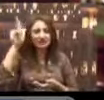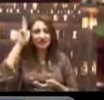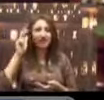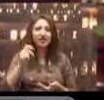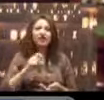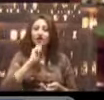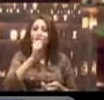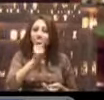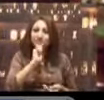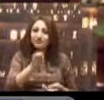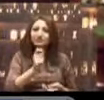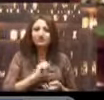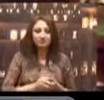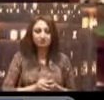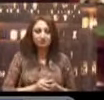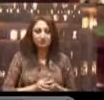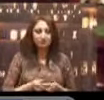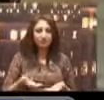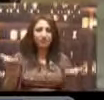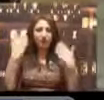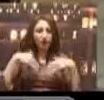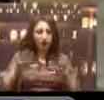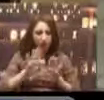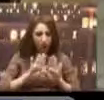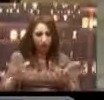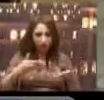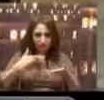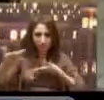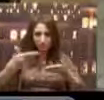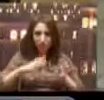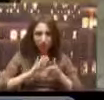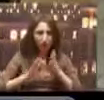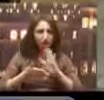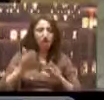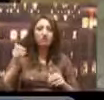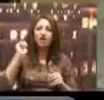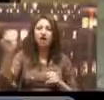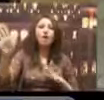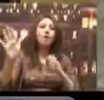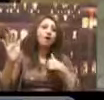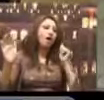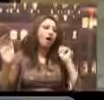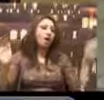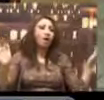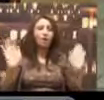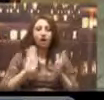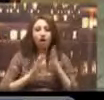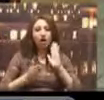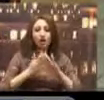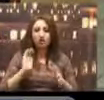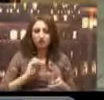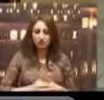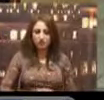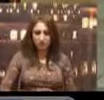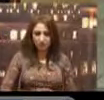حوار مع فنان وخلصنا الحوار وكل واحد فينا راح في اتجاهه، وكل واحد فينا راح في حياته تماما يعني.